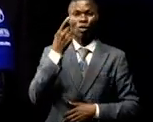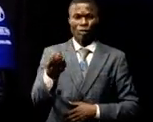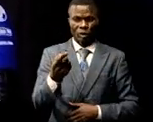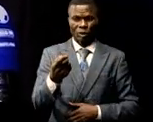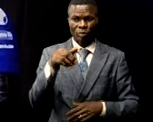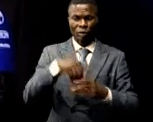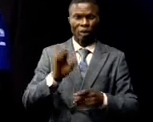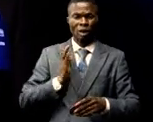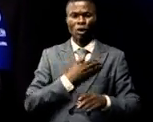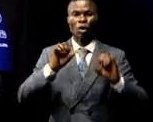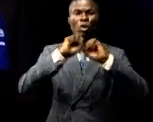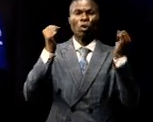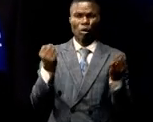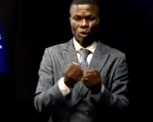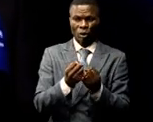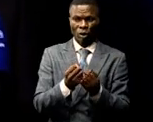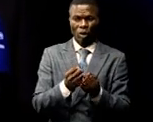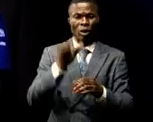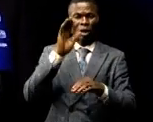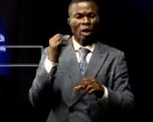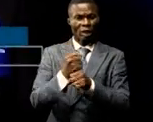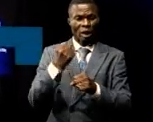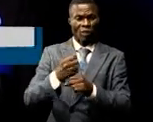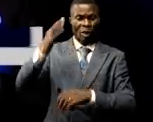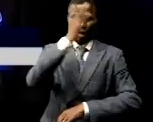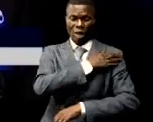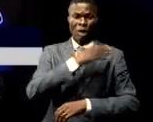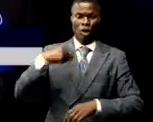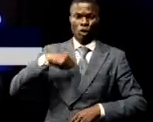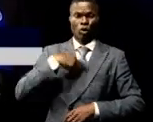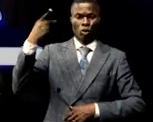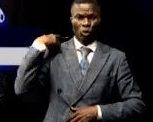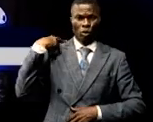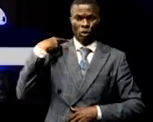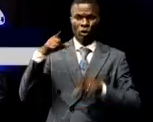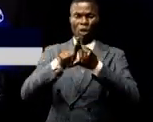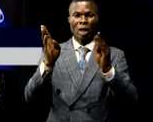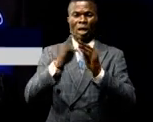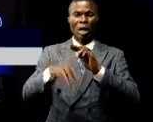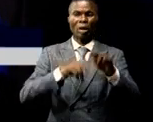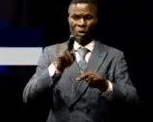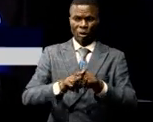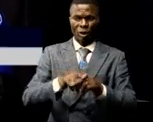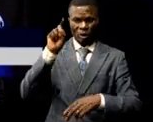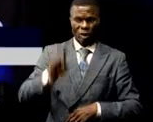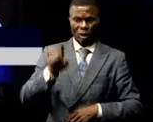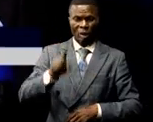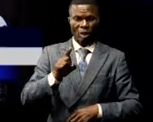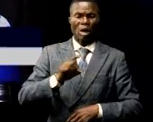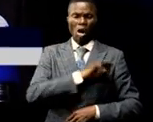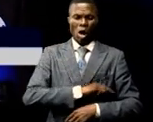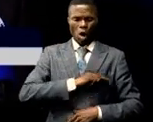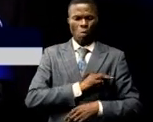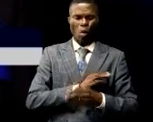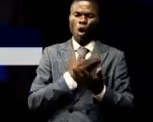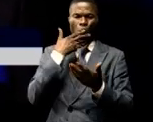notre société, quand nous occupons certaines fonctions, notamment nous députés, et même j'ai cité le président de l'Assemblée nationale, il faut une moralité